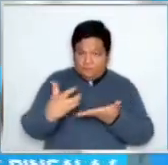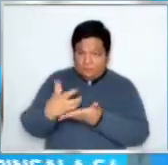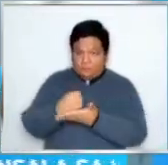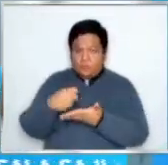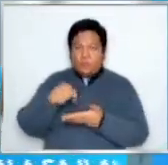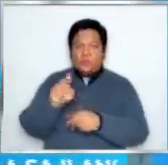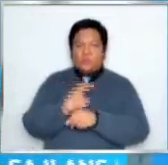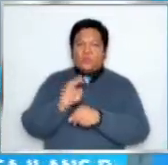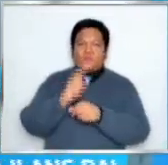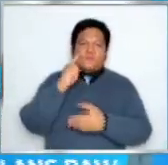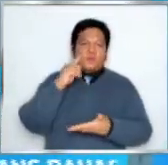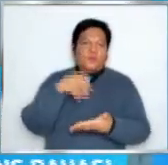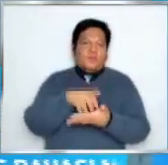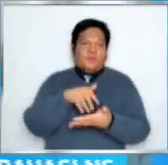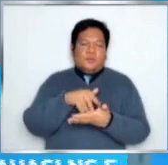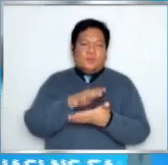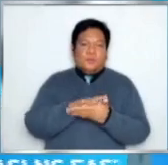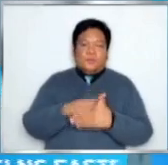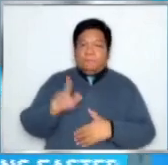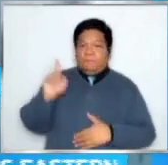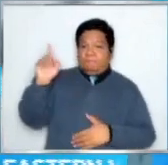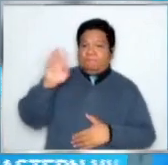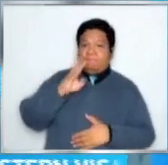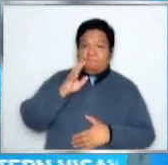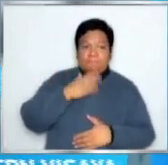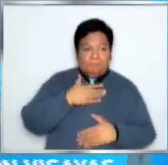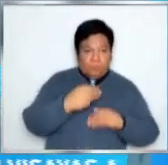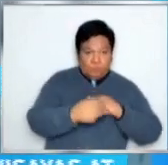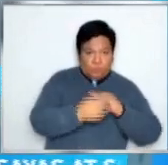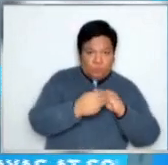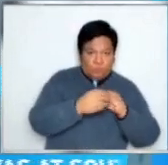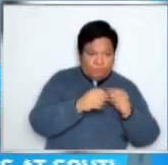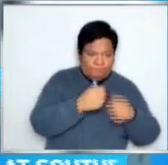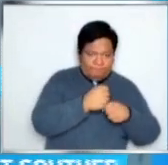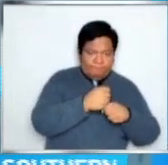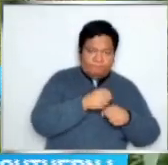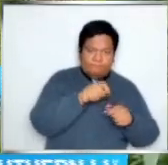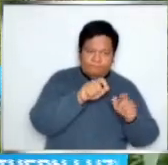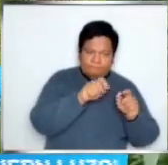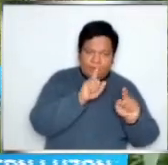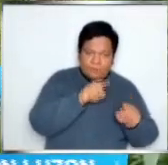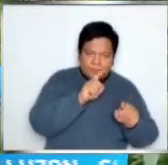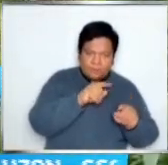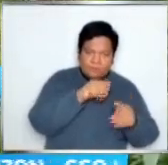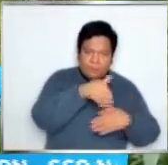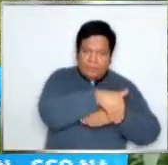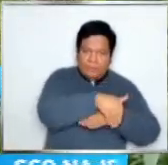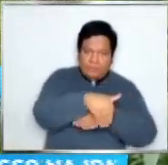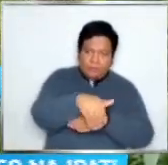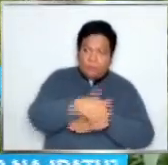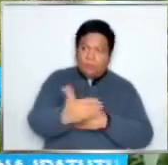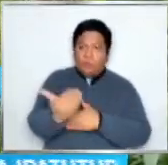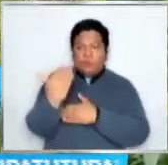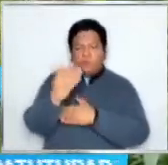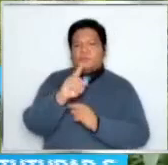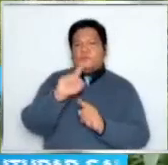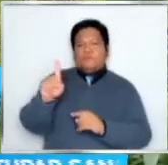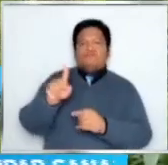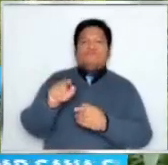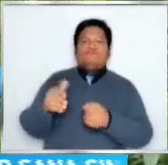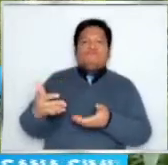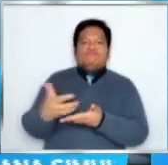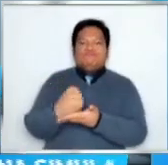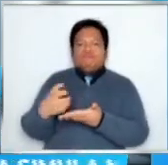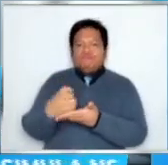mga module, ginagawa ko sa gabi po, sir. And then, pag umaga, doon na ginagawa yung mga